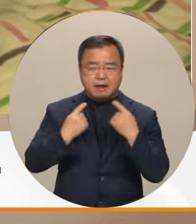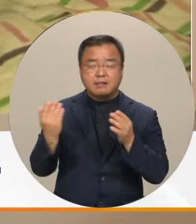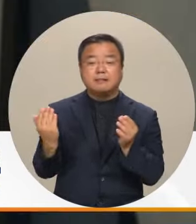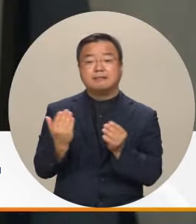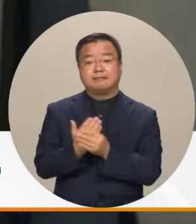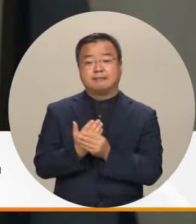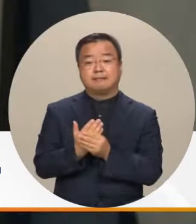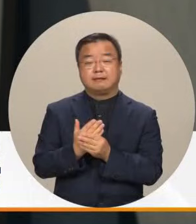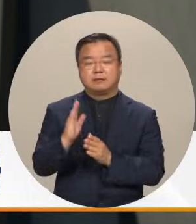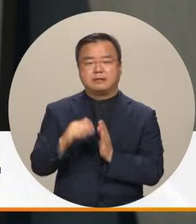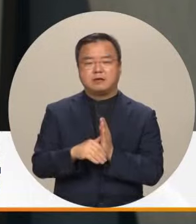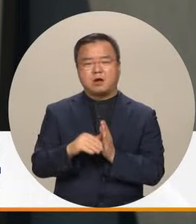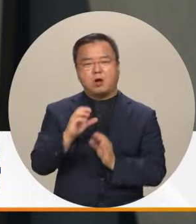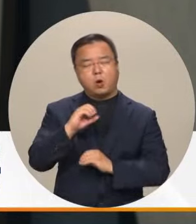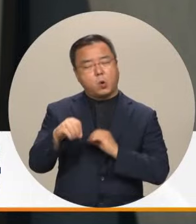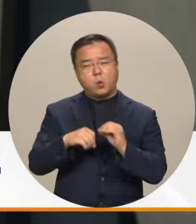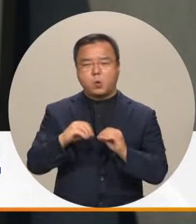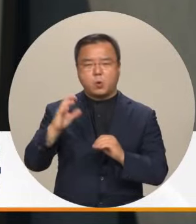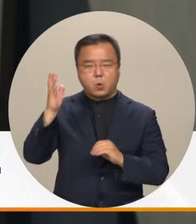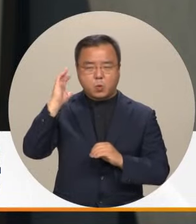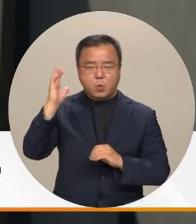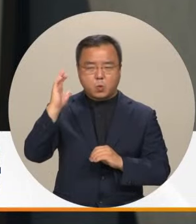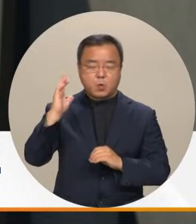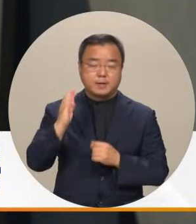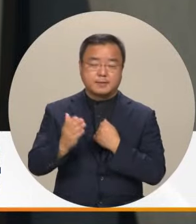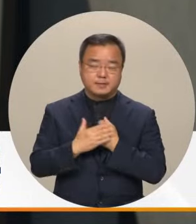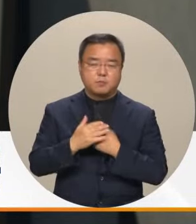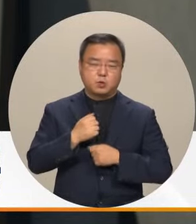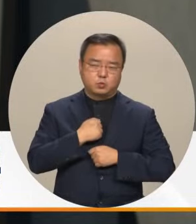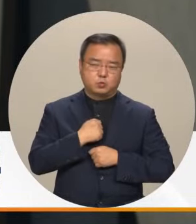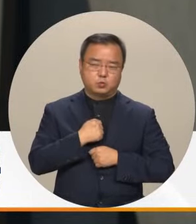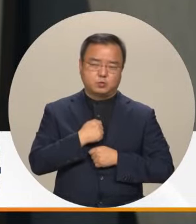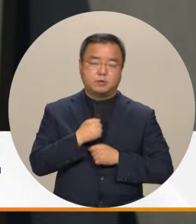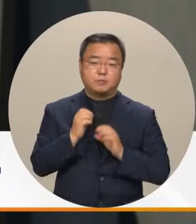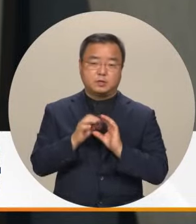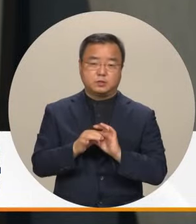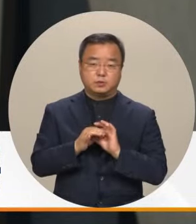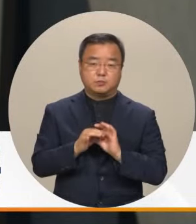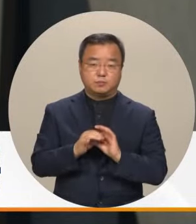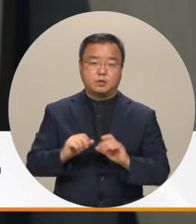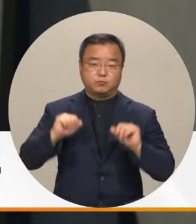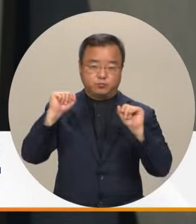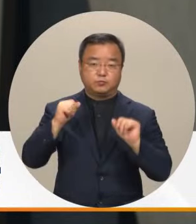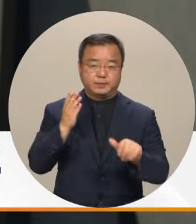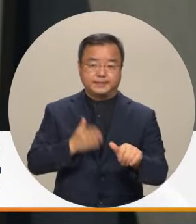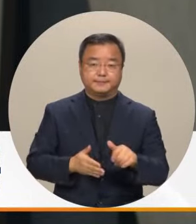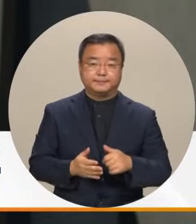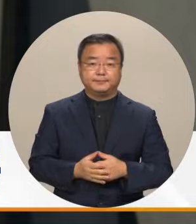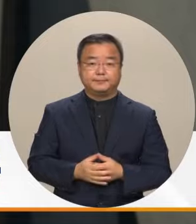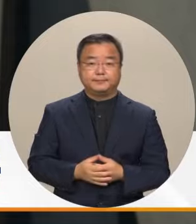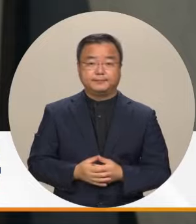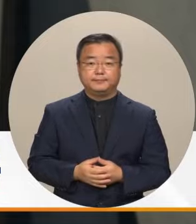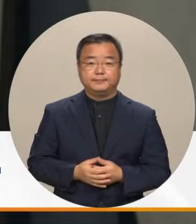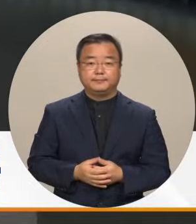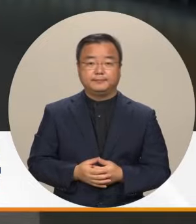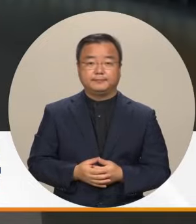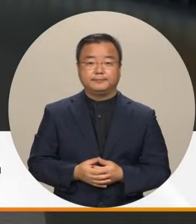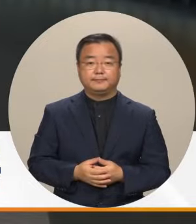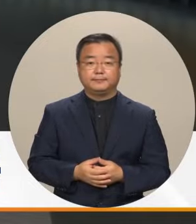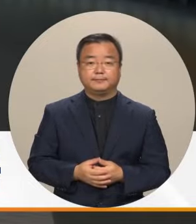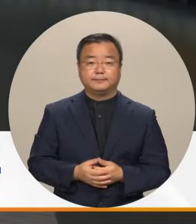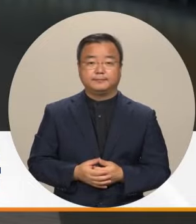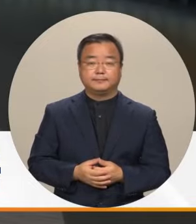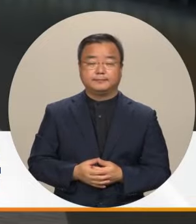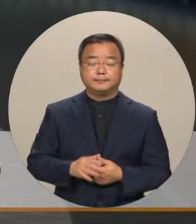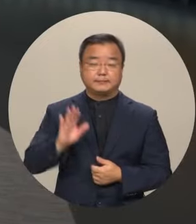벌어지면 어 낭패를 볼 수 있기 때문에이 점을 조금 더 주의해서 어 운동해 주시면 좋을 것 같습니다네 앞으로